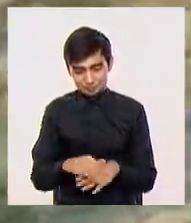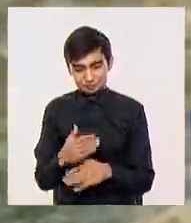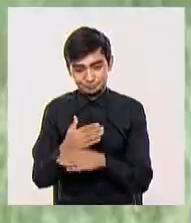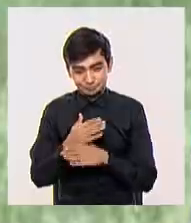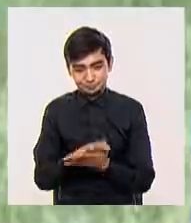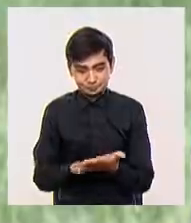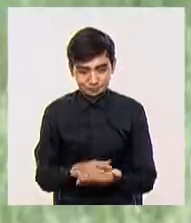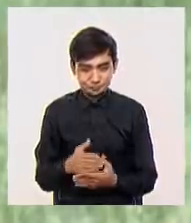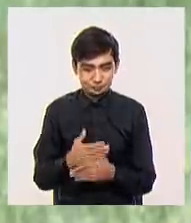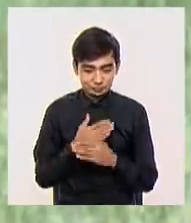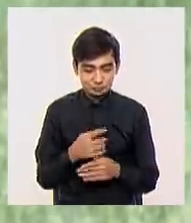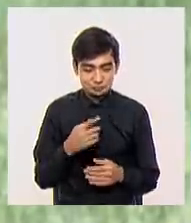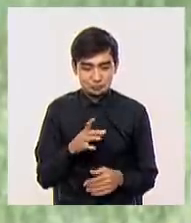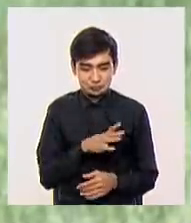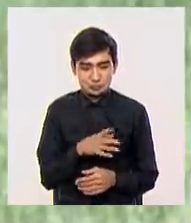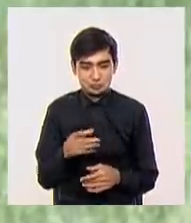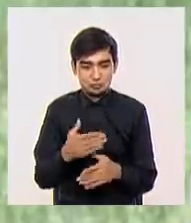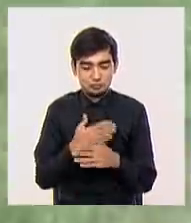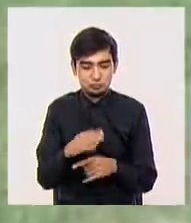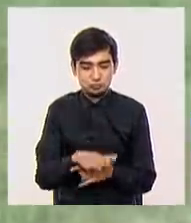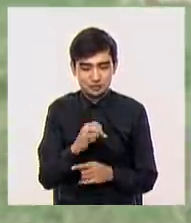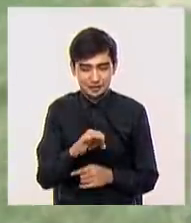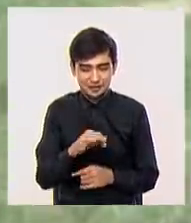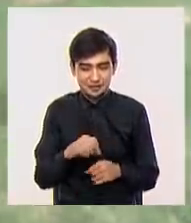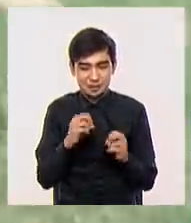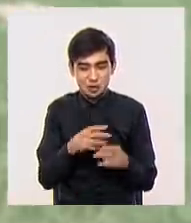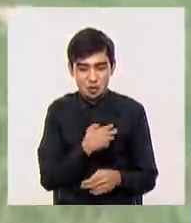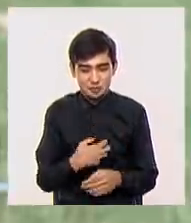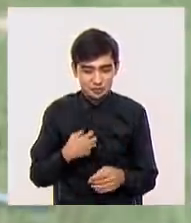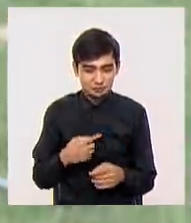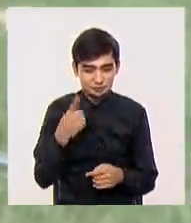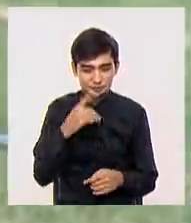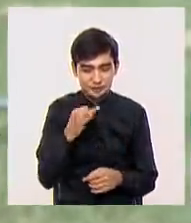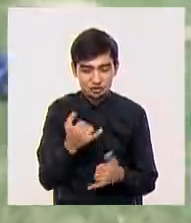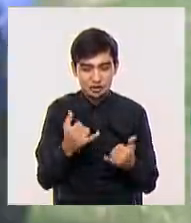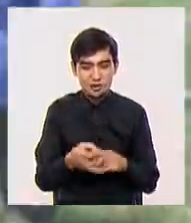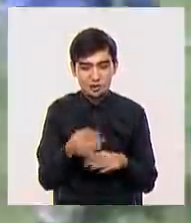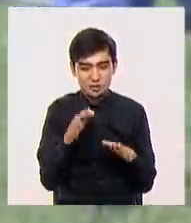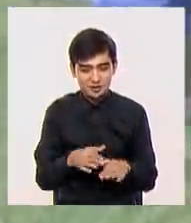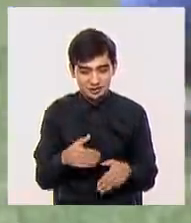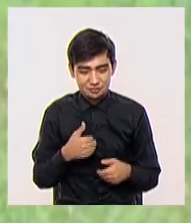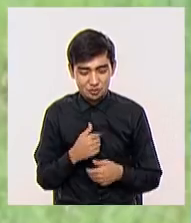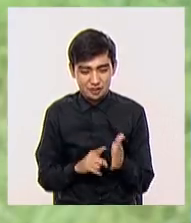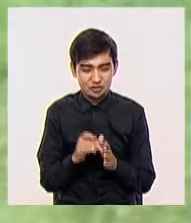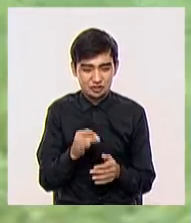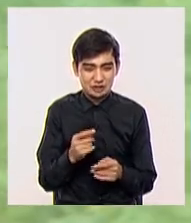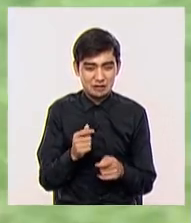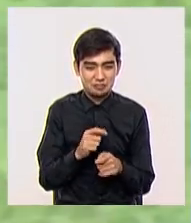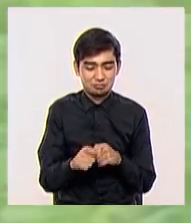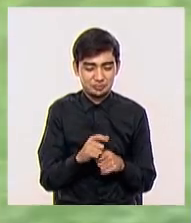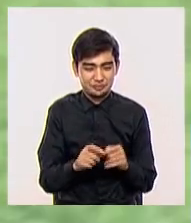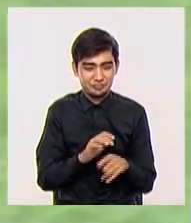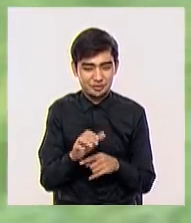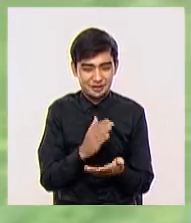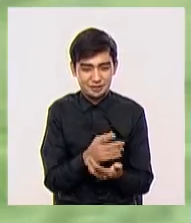өтініш беріп едік. Ал маңғыстаулық шенеуніктер мал азығын алдыру бойынша арнайы комиссия құрылғанын айтады. Қазір өңірді қор ашып, соған қаржы аударылып жатыр екен.